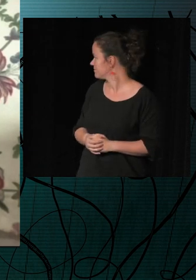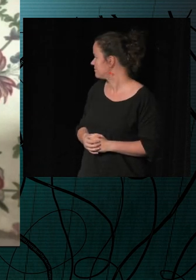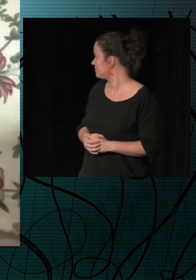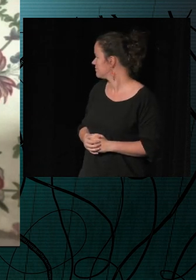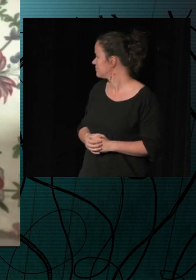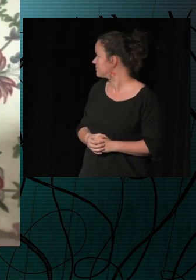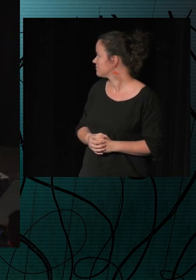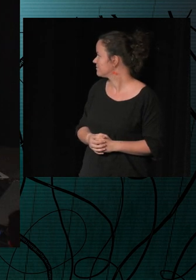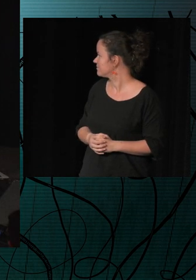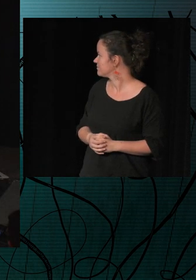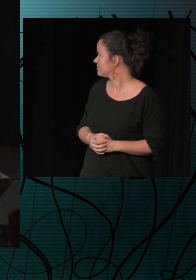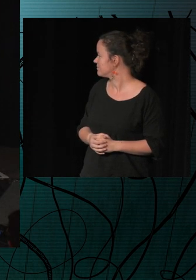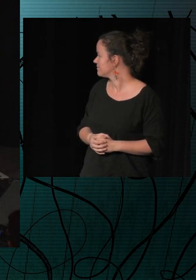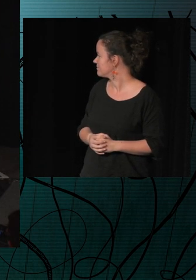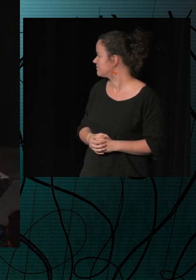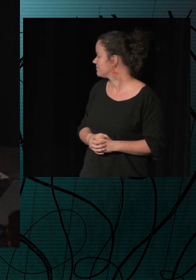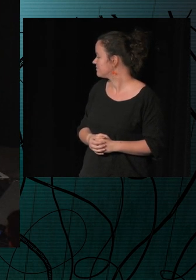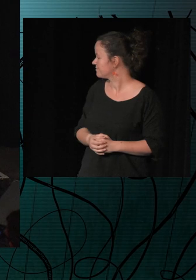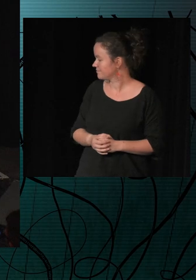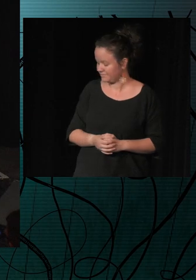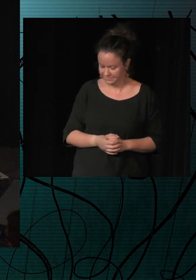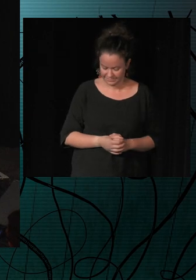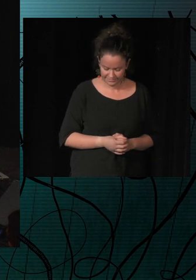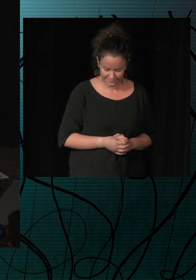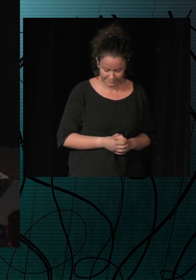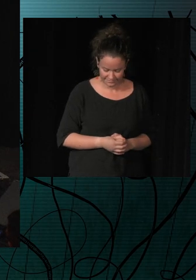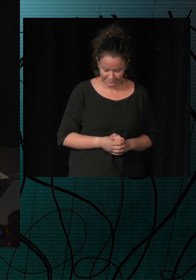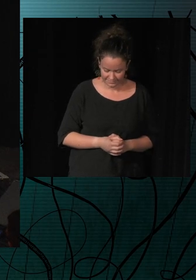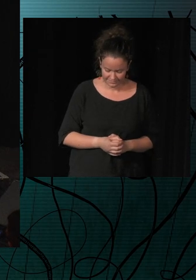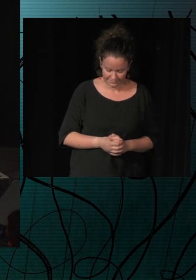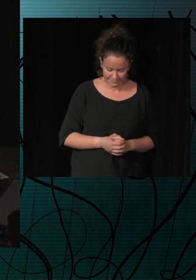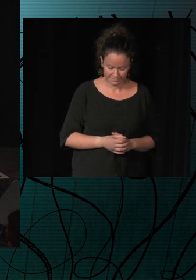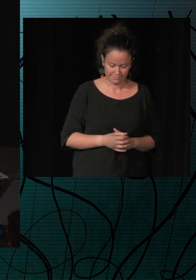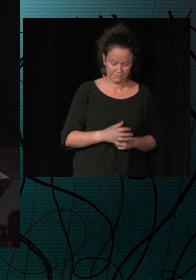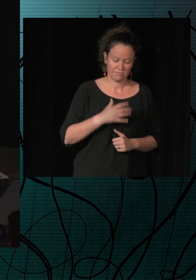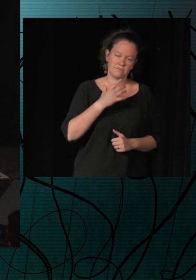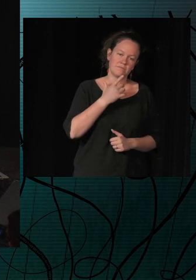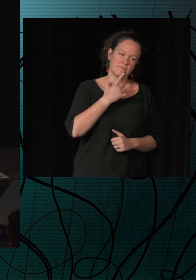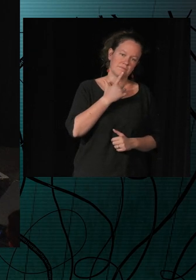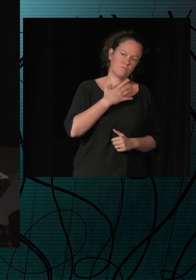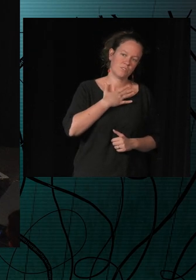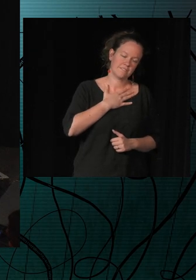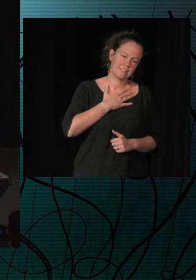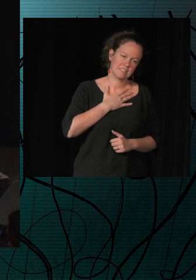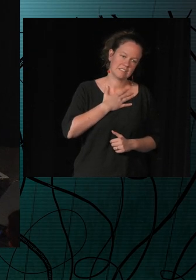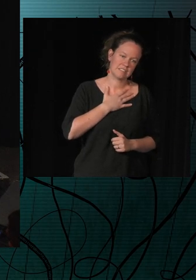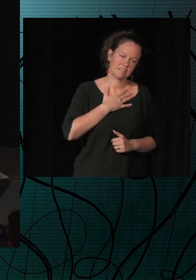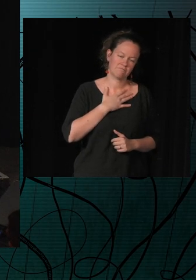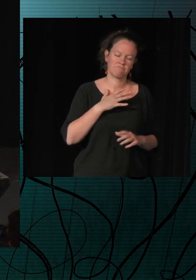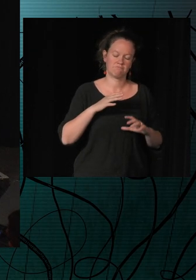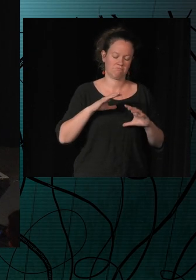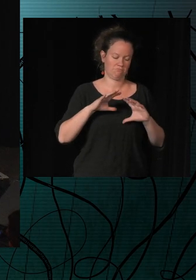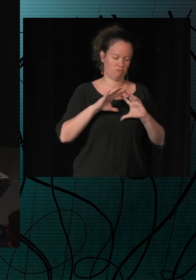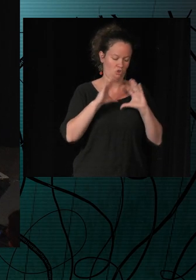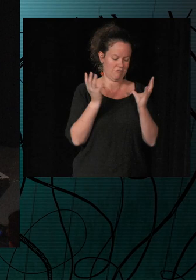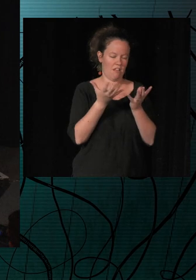chose ben je je pense que en fait le truc c'est que c'est un peu dommage de continuer à voir le genre horrifique que